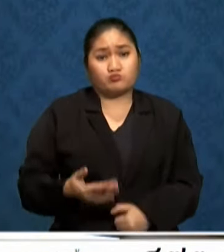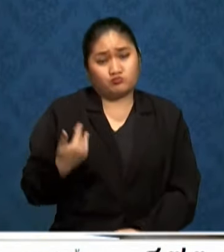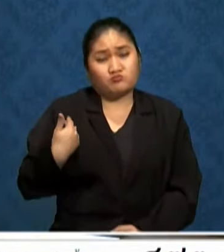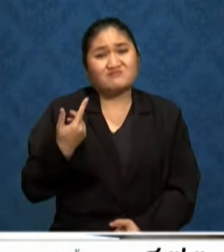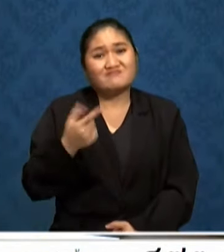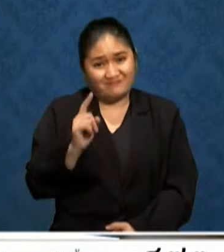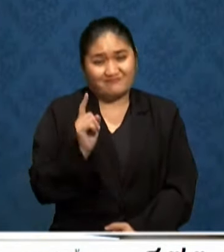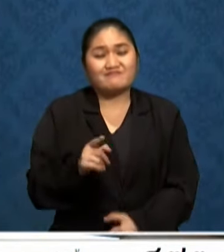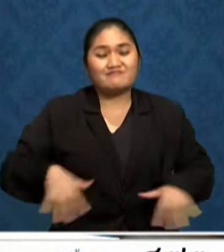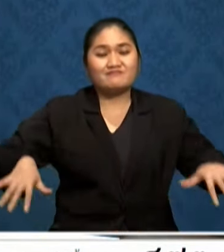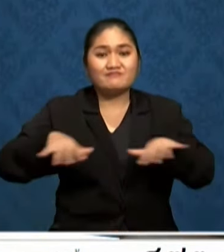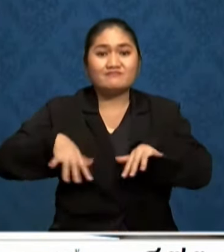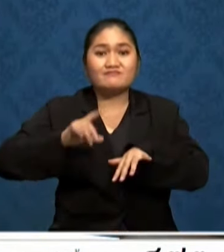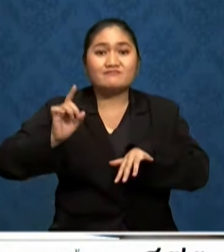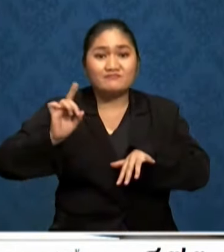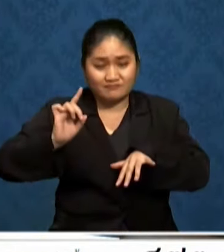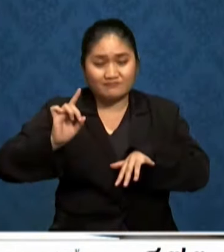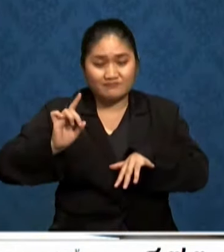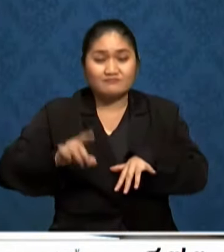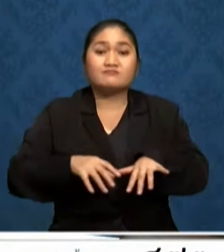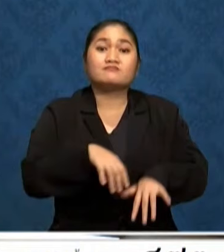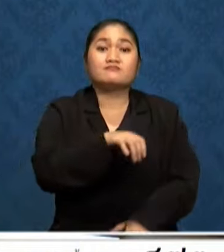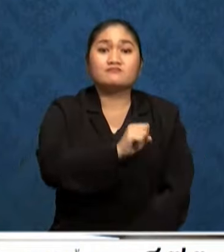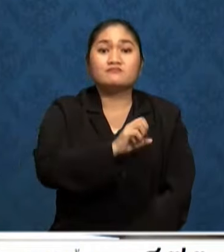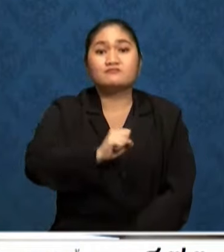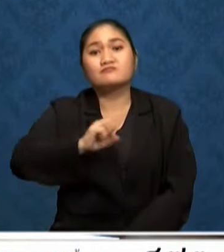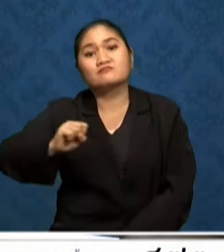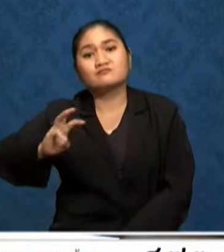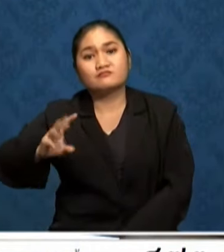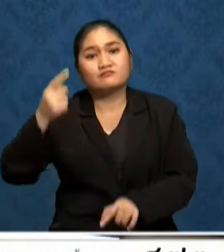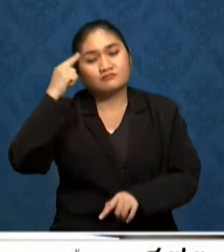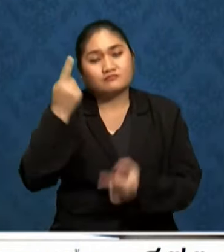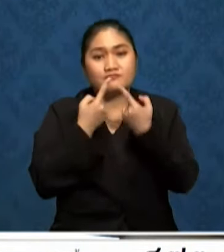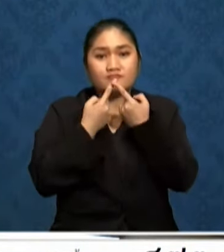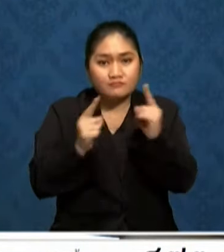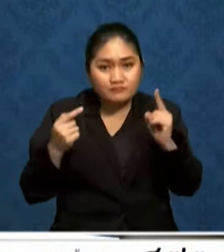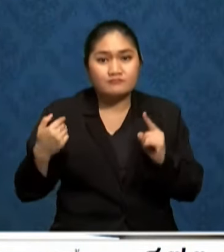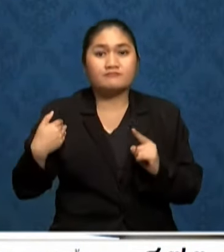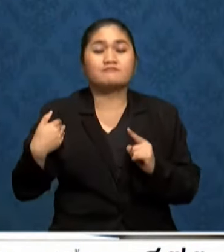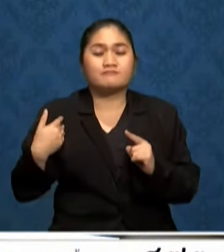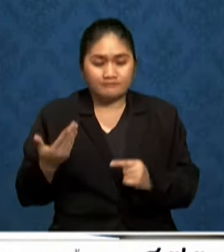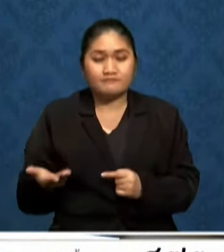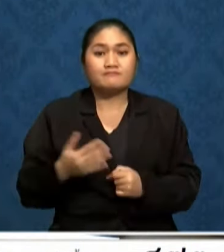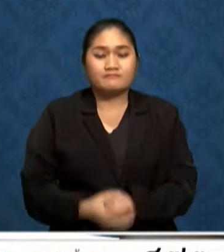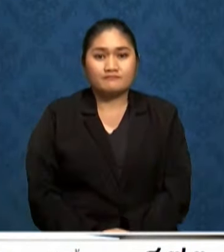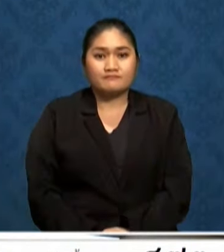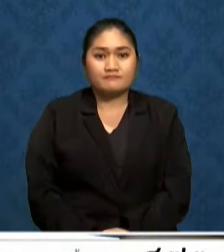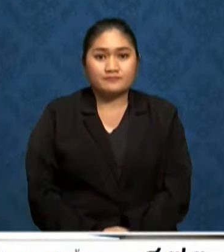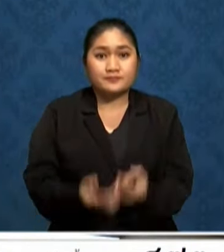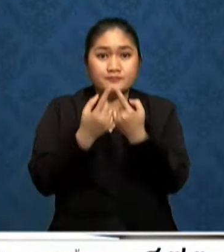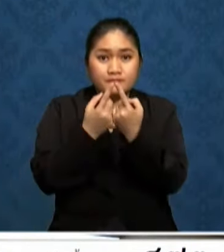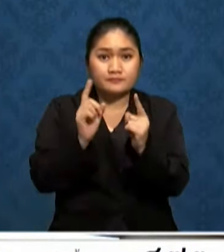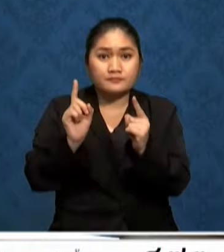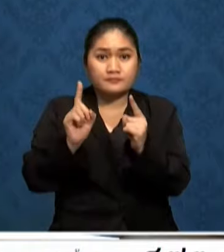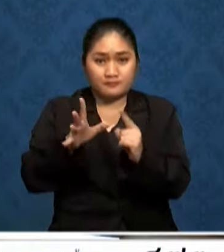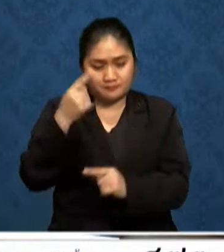้ว มเปเรองปกติครับที่สภาพูแวัดรแลวุิสภานอาจะมมมมองที่แตกต่างกออกไปบ้าง ในต่เหืองแต่